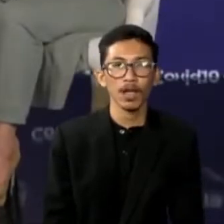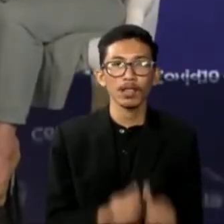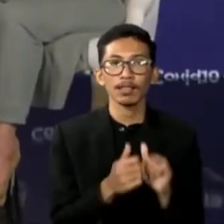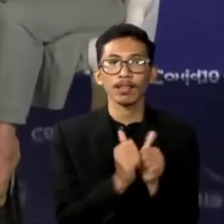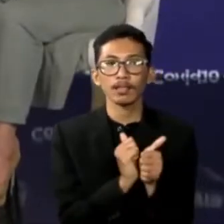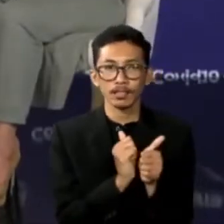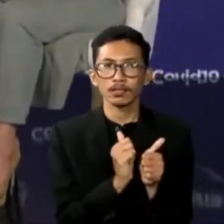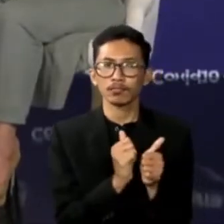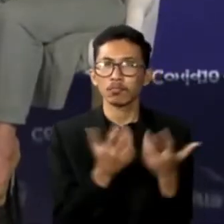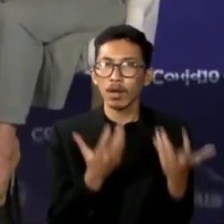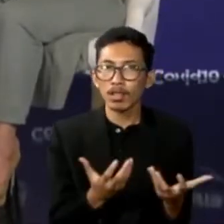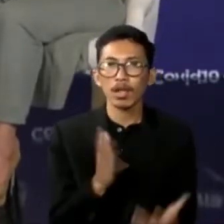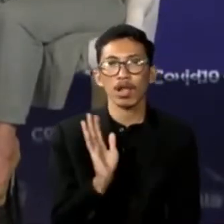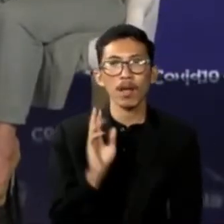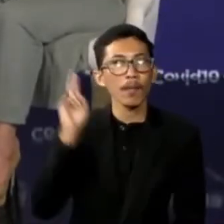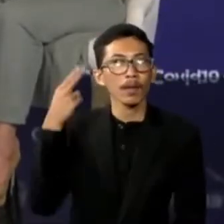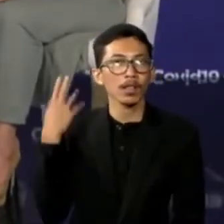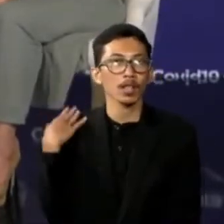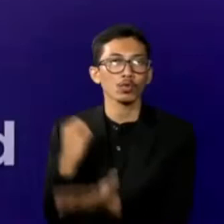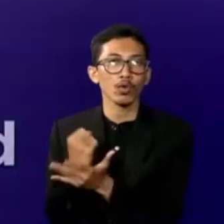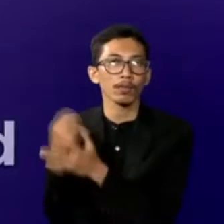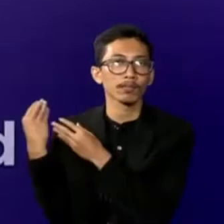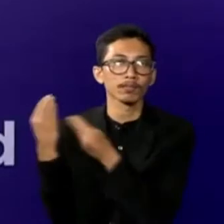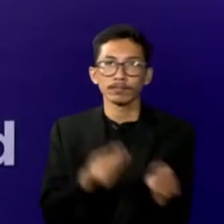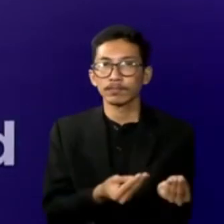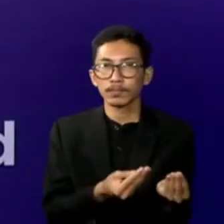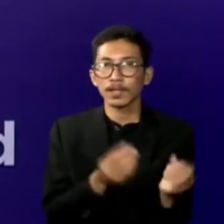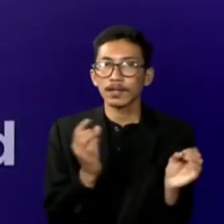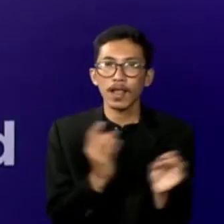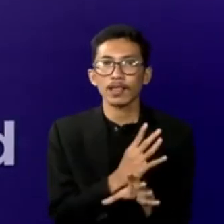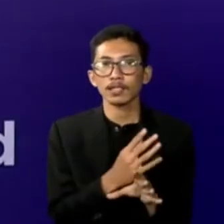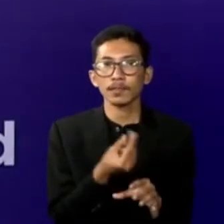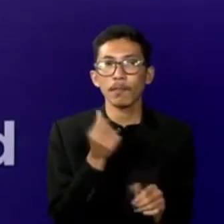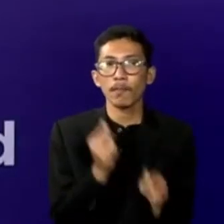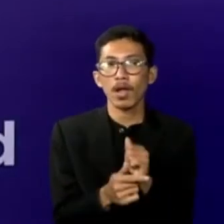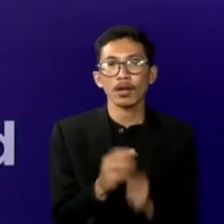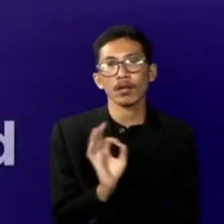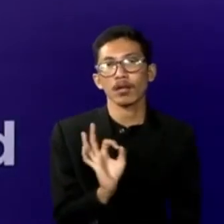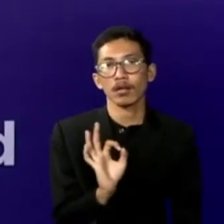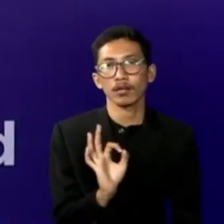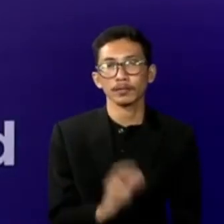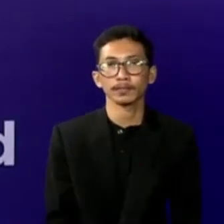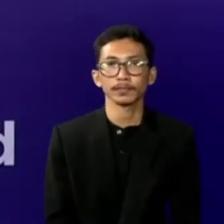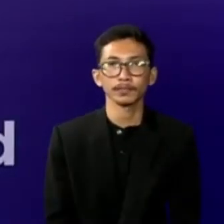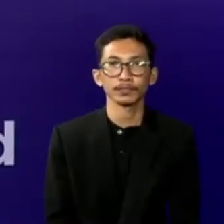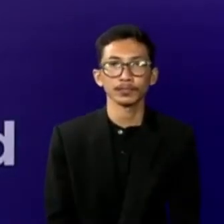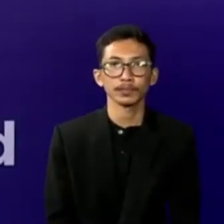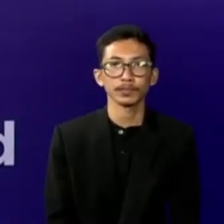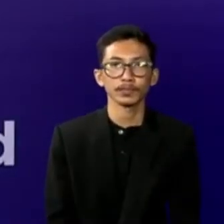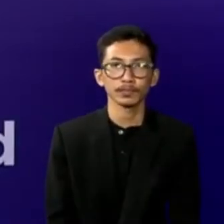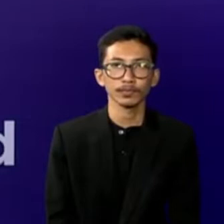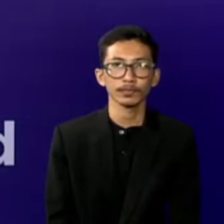karena pemerintah sudah menyediakan itu semuanya gratis untuk itu semua hanya kadang-kadang ada orang yang